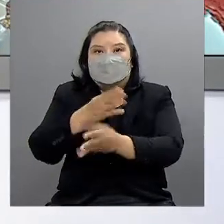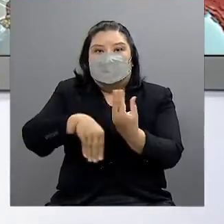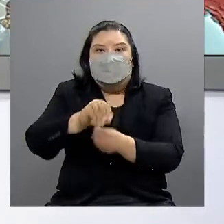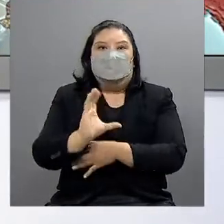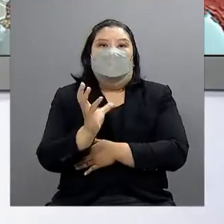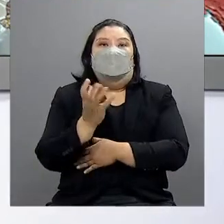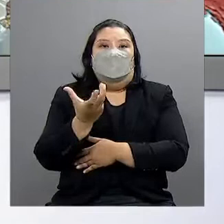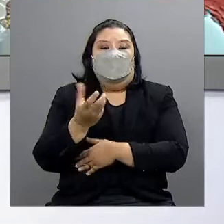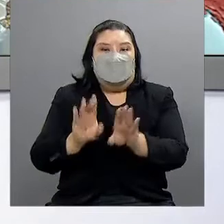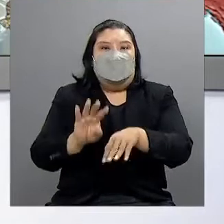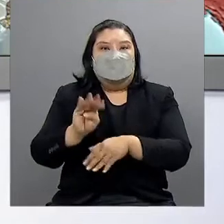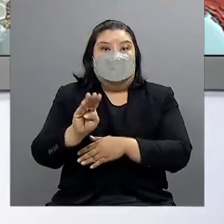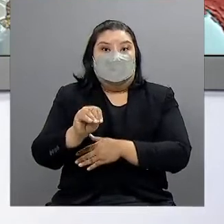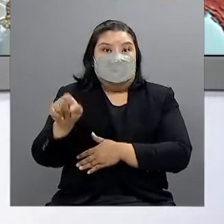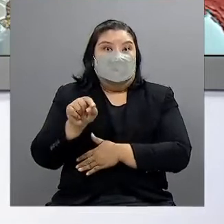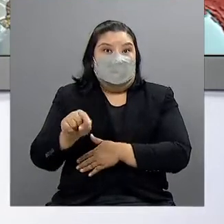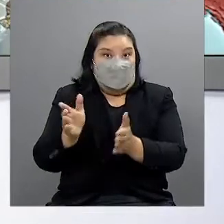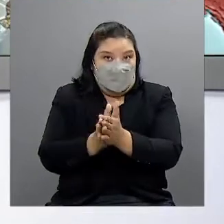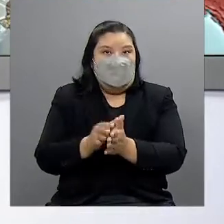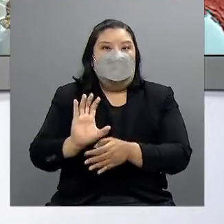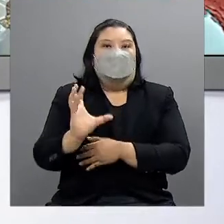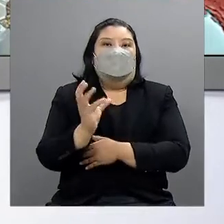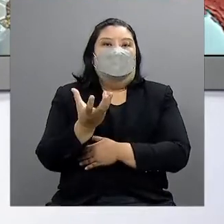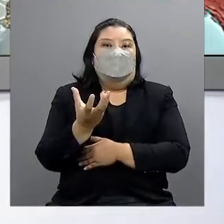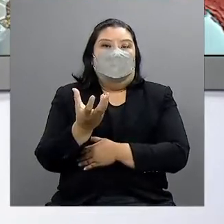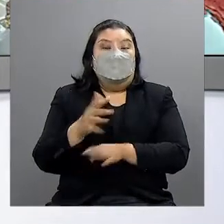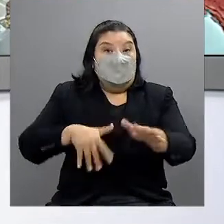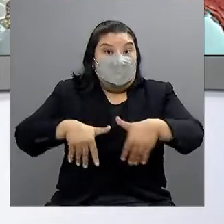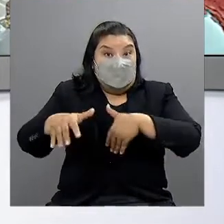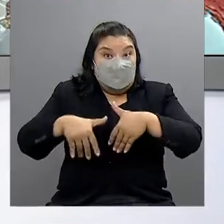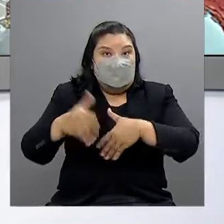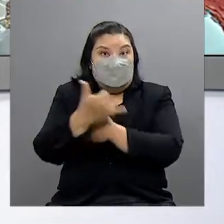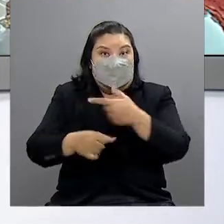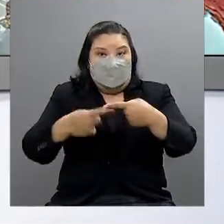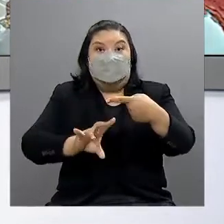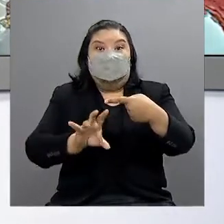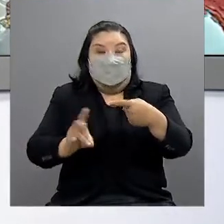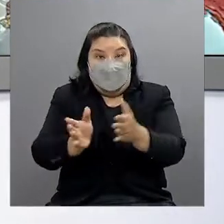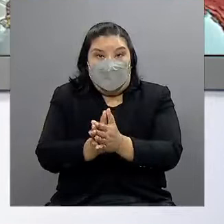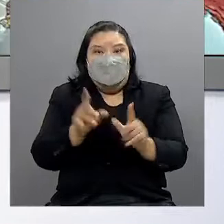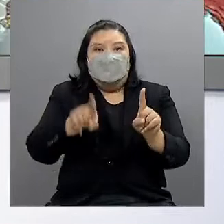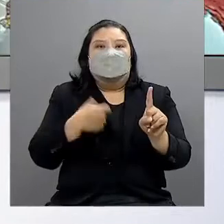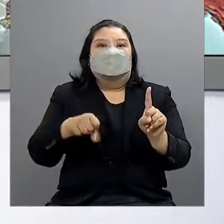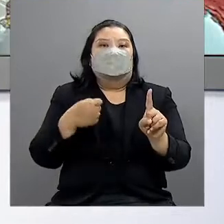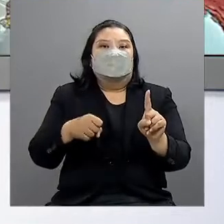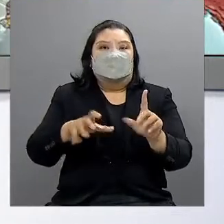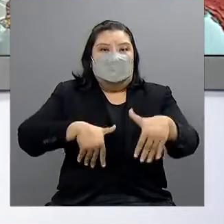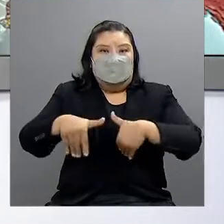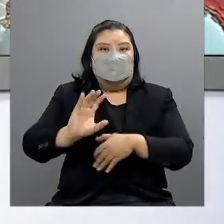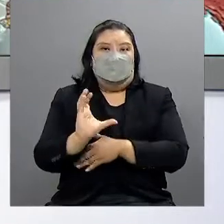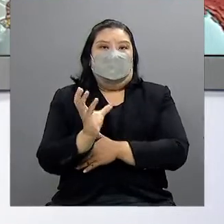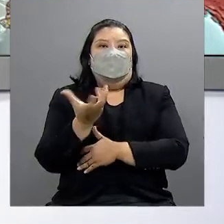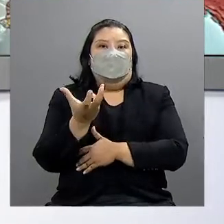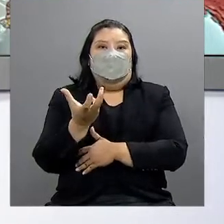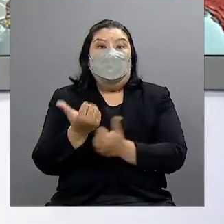อง GDPลกในขณะที่ประชากรทั้ 7 ประเทศรวมกันคิเป็ 1น 10 ของทั้งโลกและลสุด รัมันตรีว